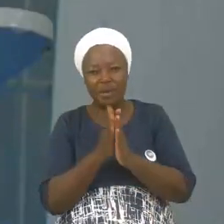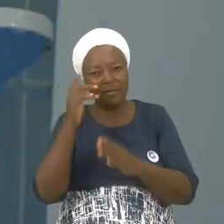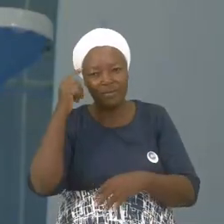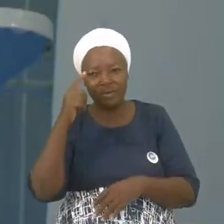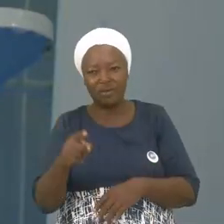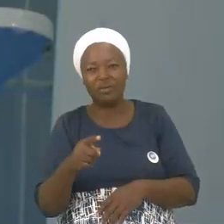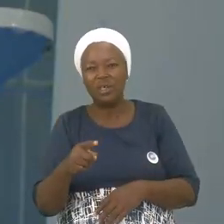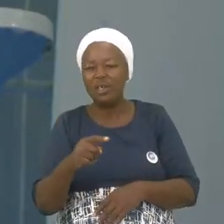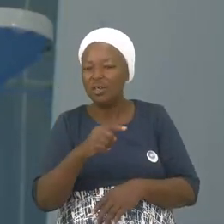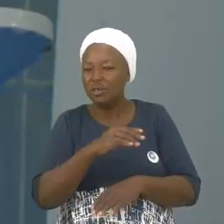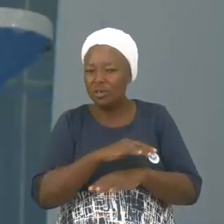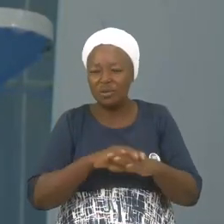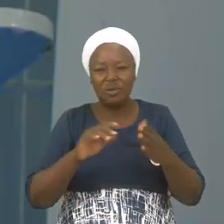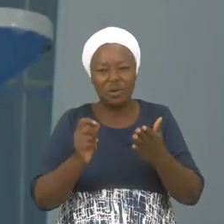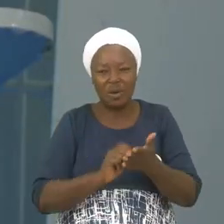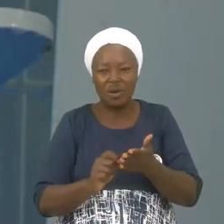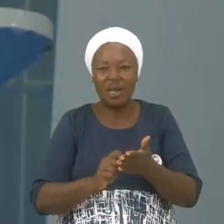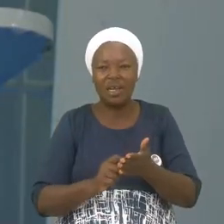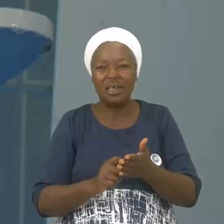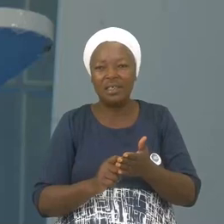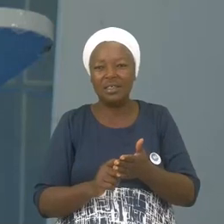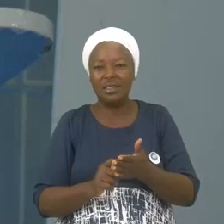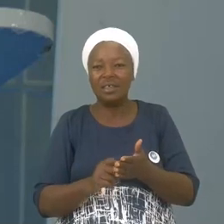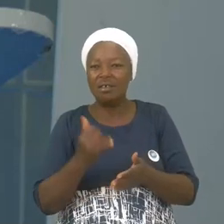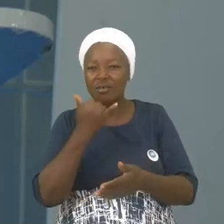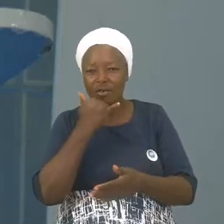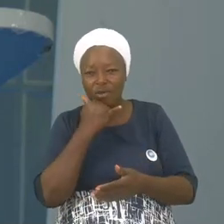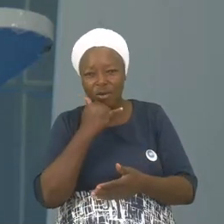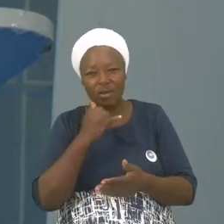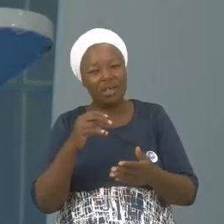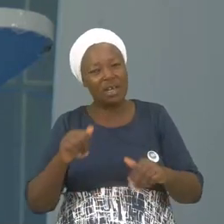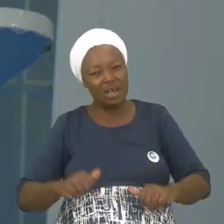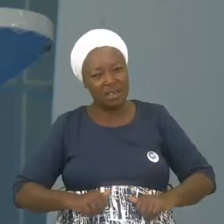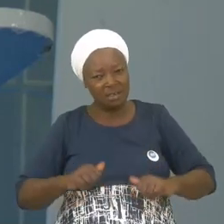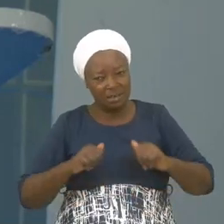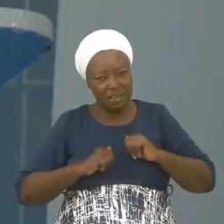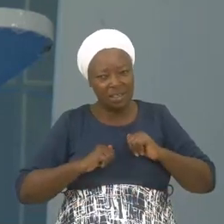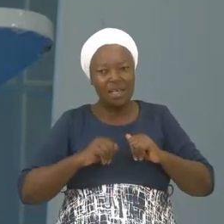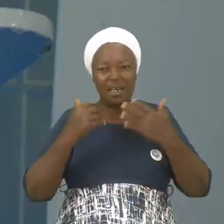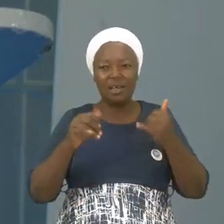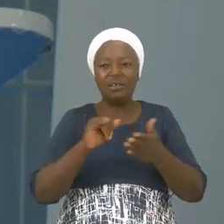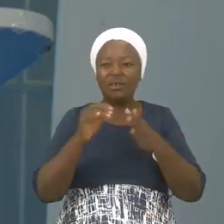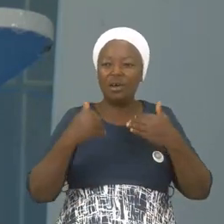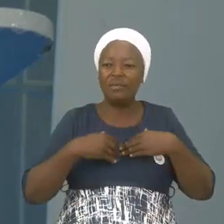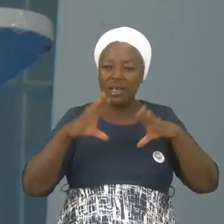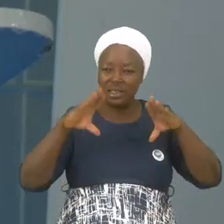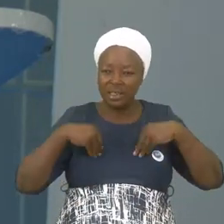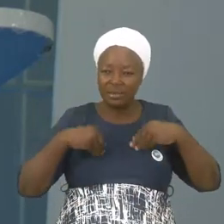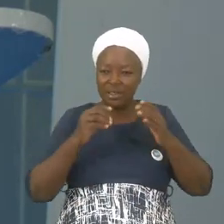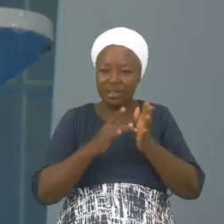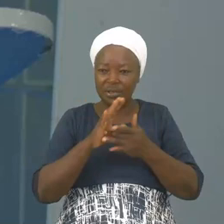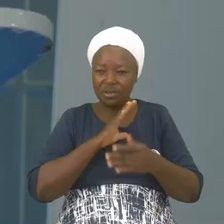Quand vous recevez des messages, ce sera des messages de miracles et de merveilles.